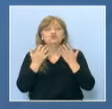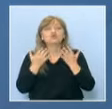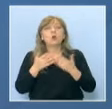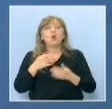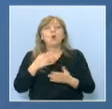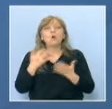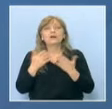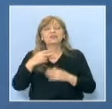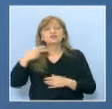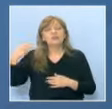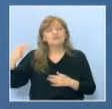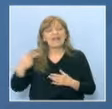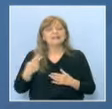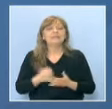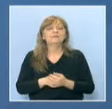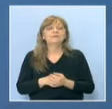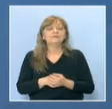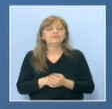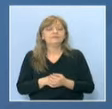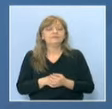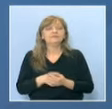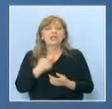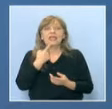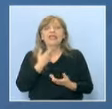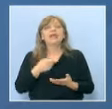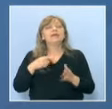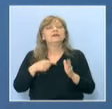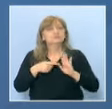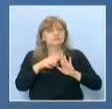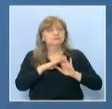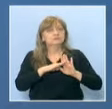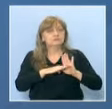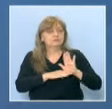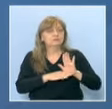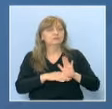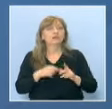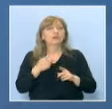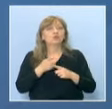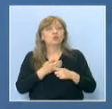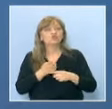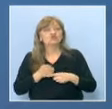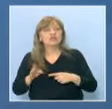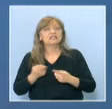същност така е регламентирал като част от